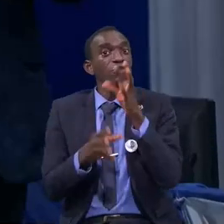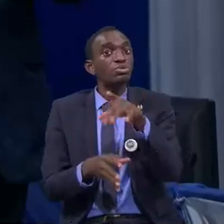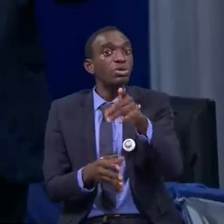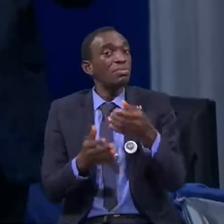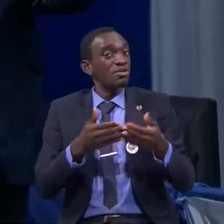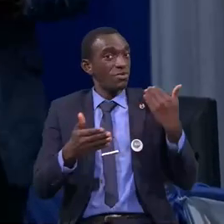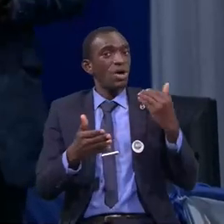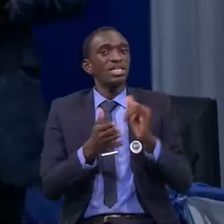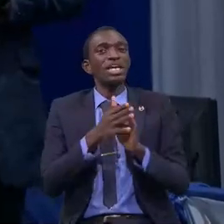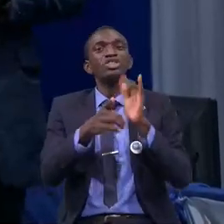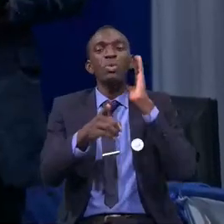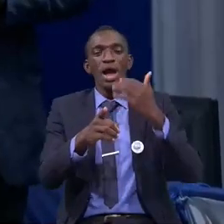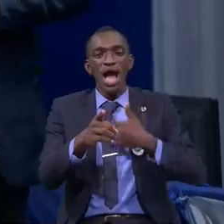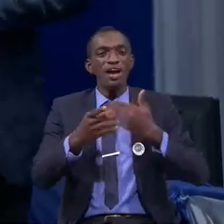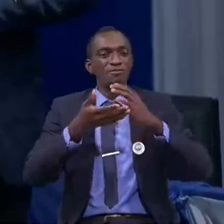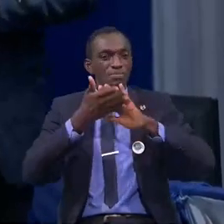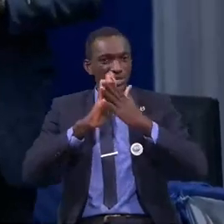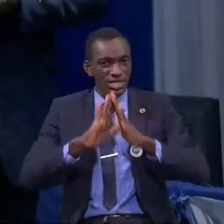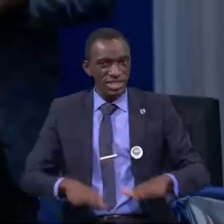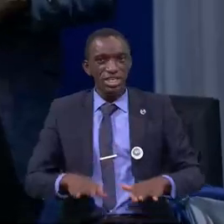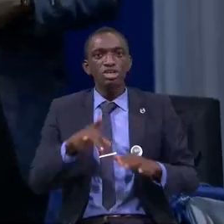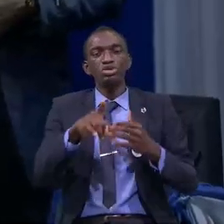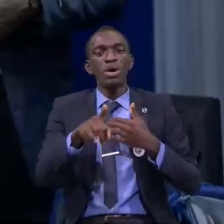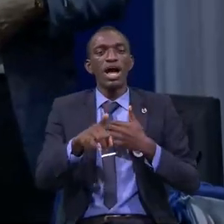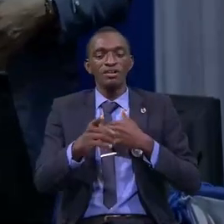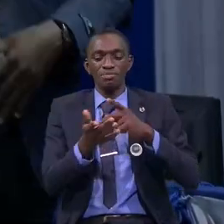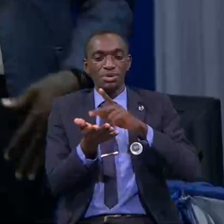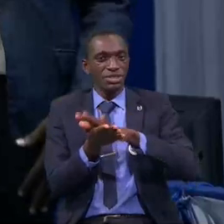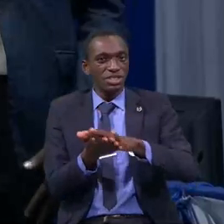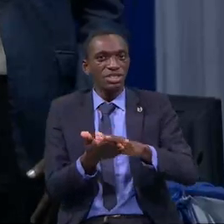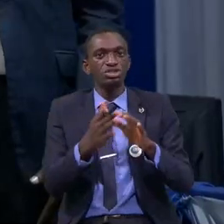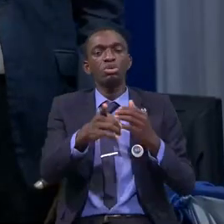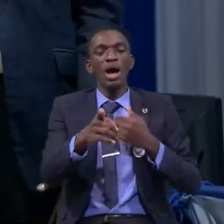paix, la pureté et la puissance.